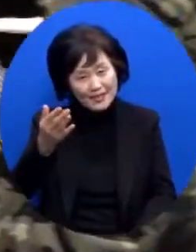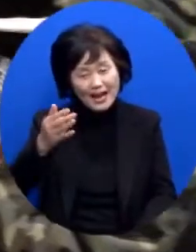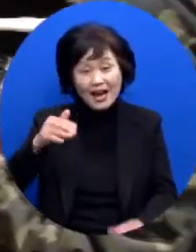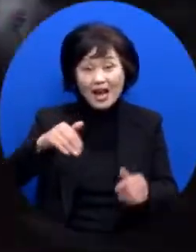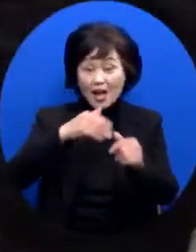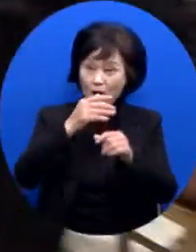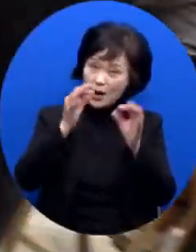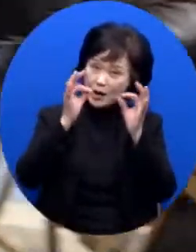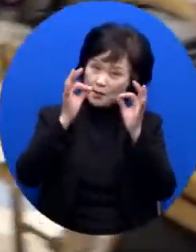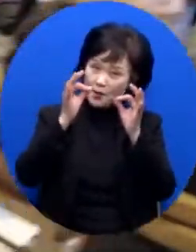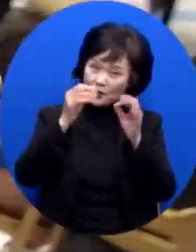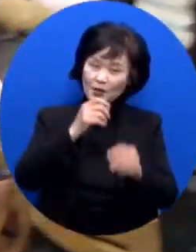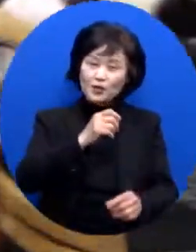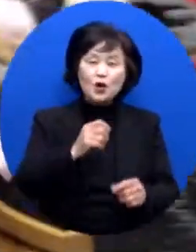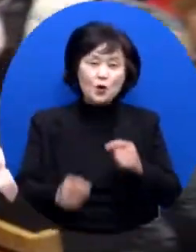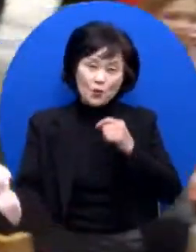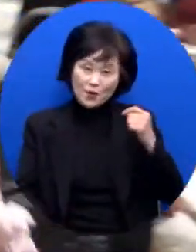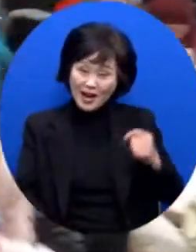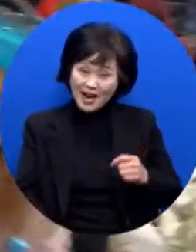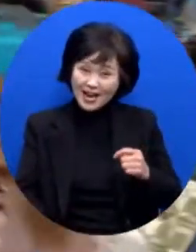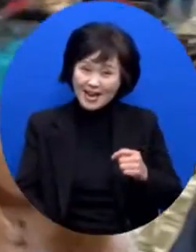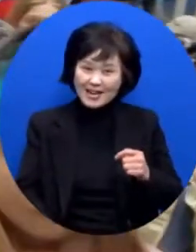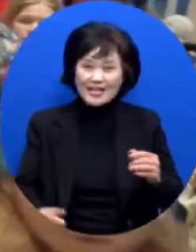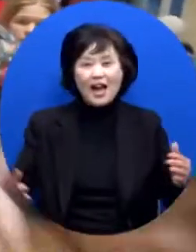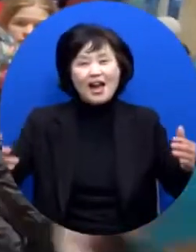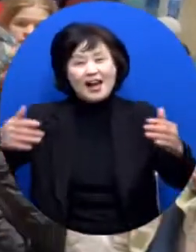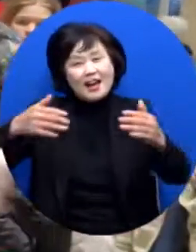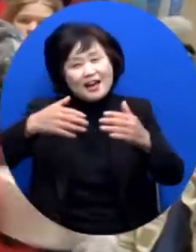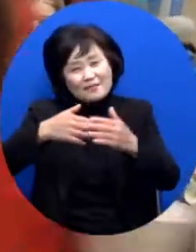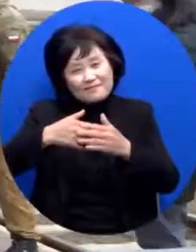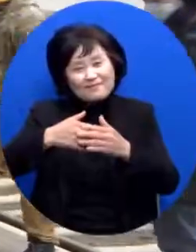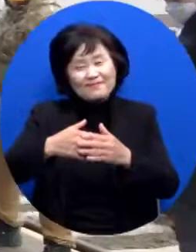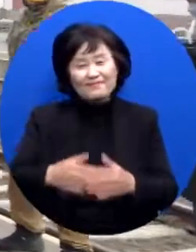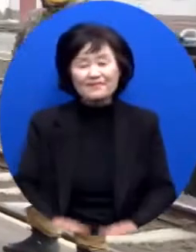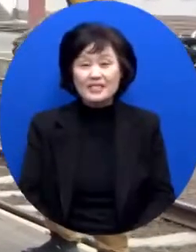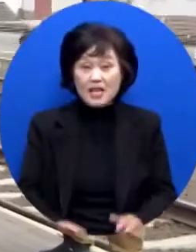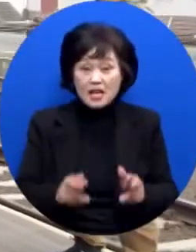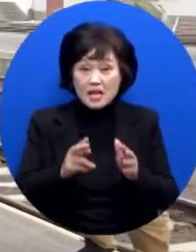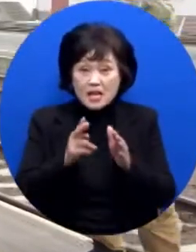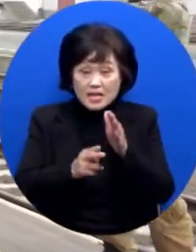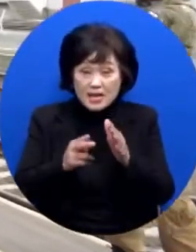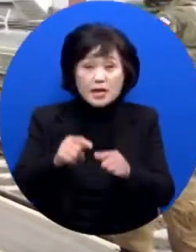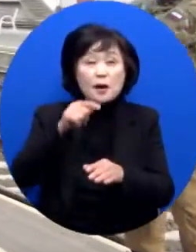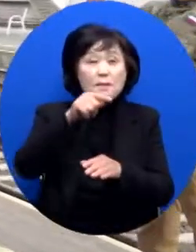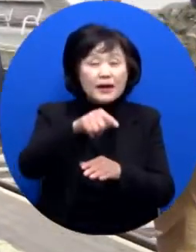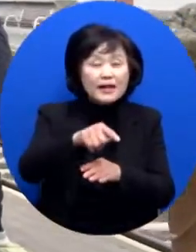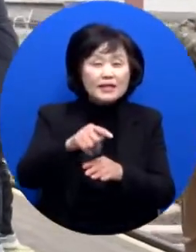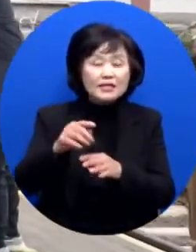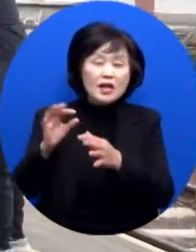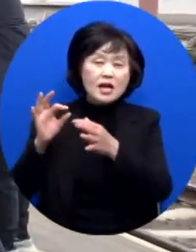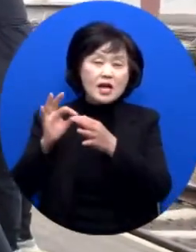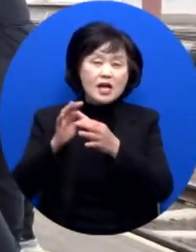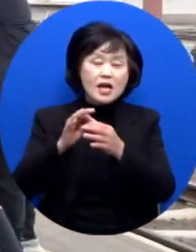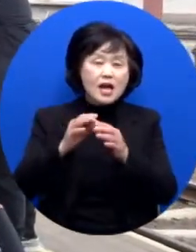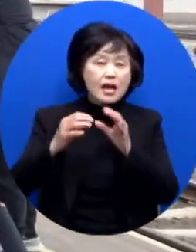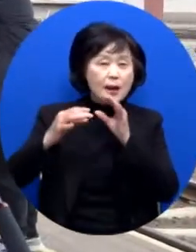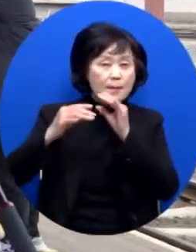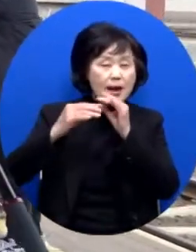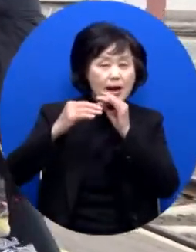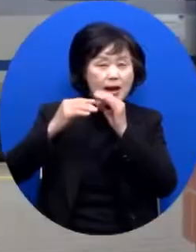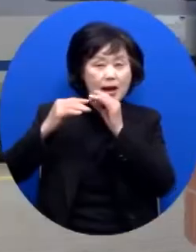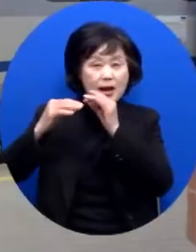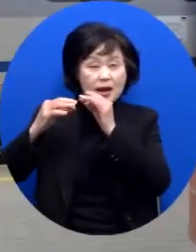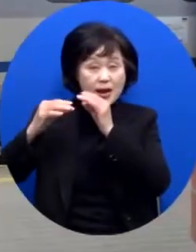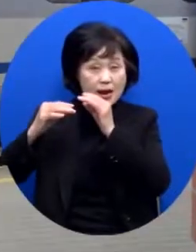우크라이나 피난민이 송 씨에게 다가와 포옹합니다. 기차역 밖에서도 연주는 이어졌습니다. 세 대의